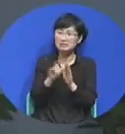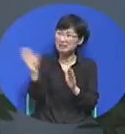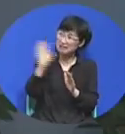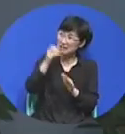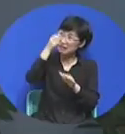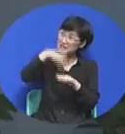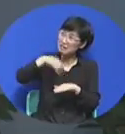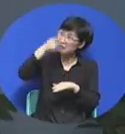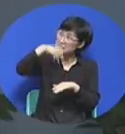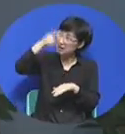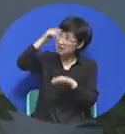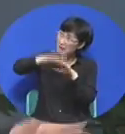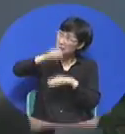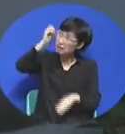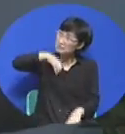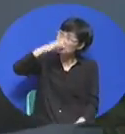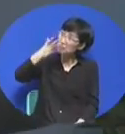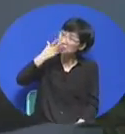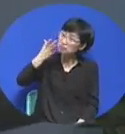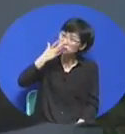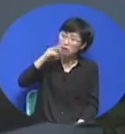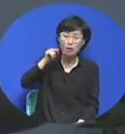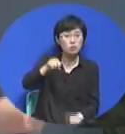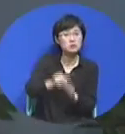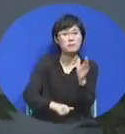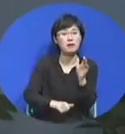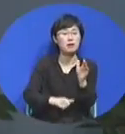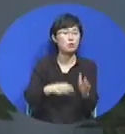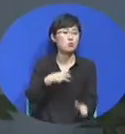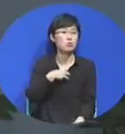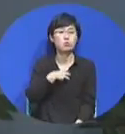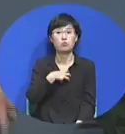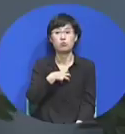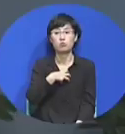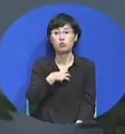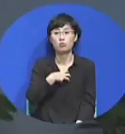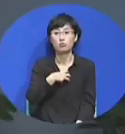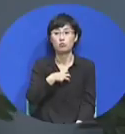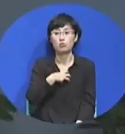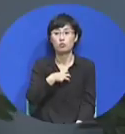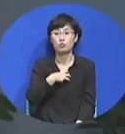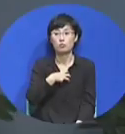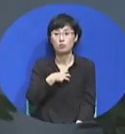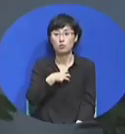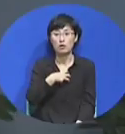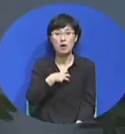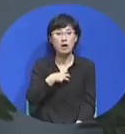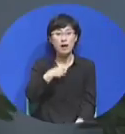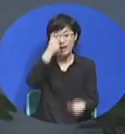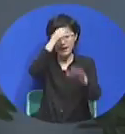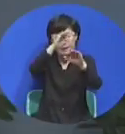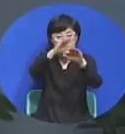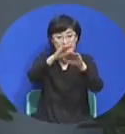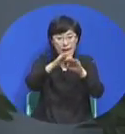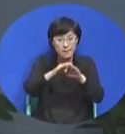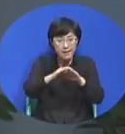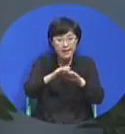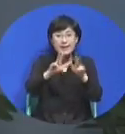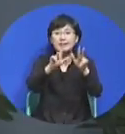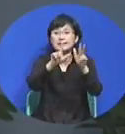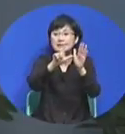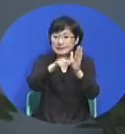then you are already failing. 예, 전국 세계 렘넌트들이 많이 있습니다만은 예배하는 시간과 말씀 흐름을